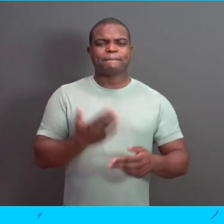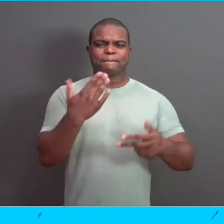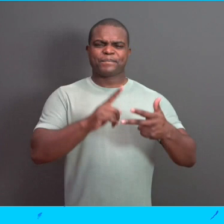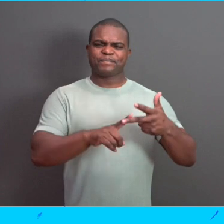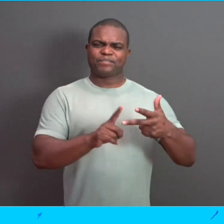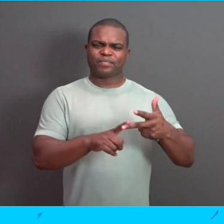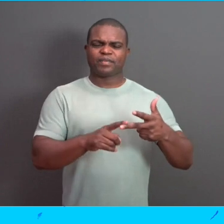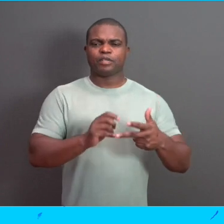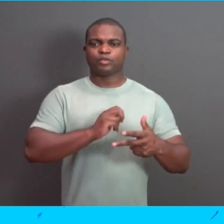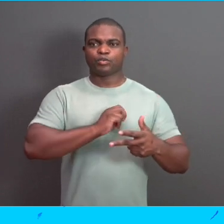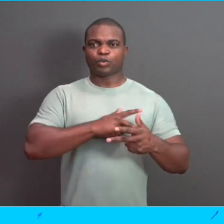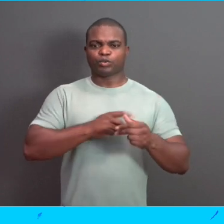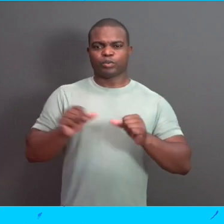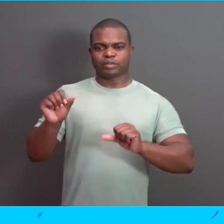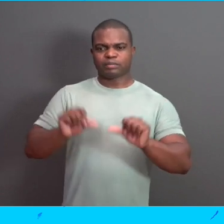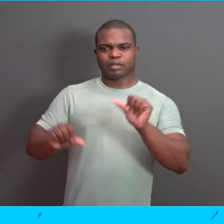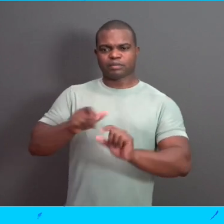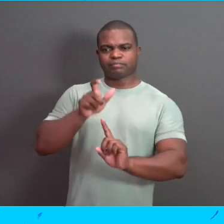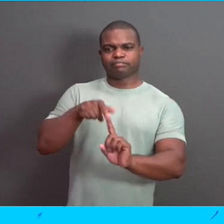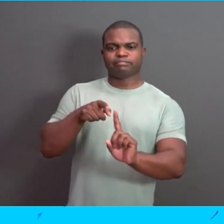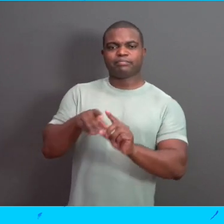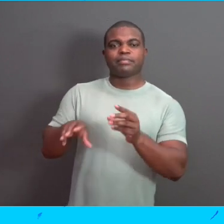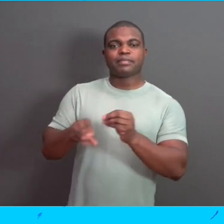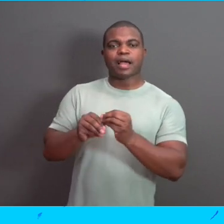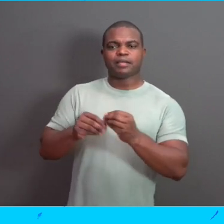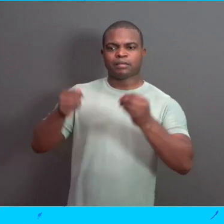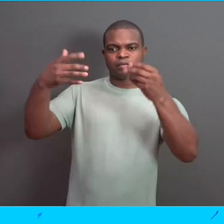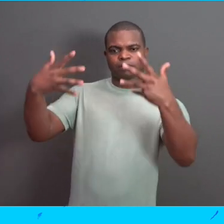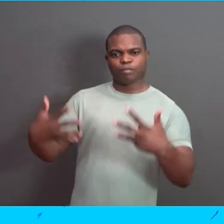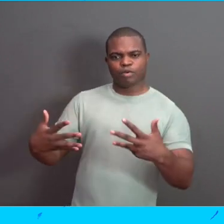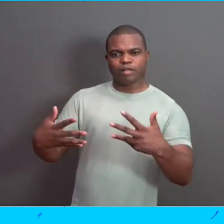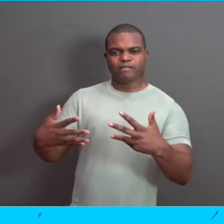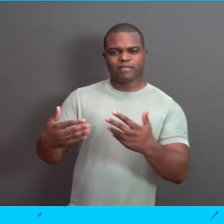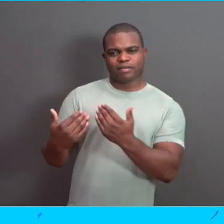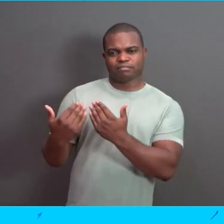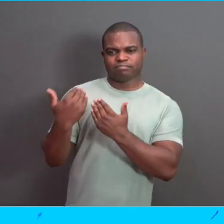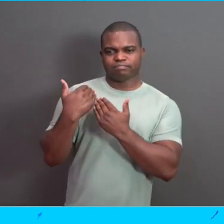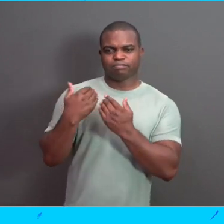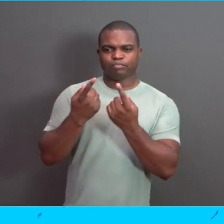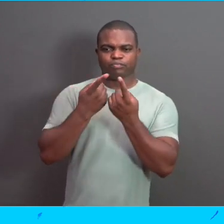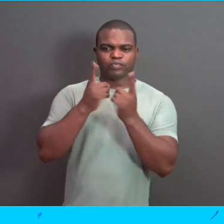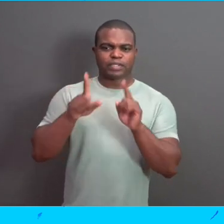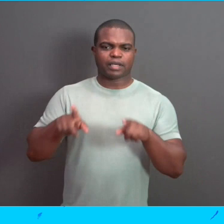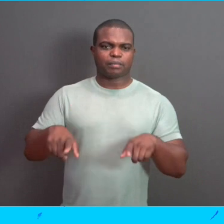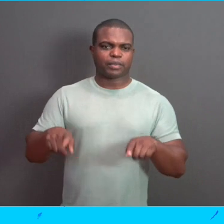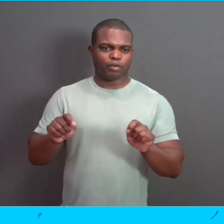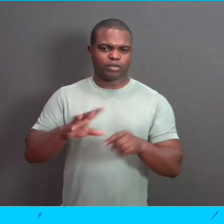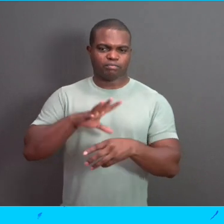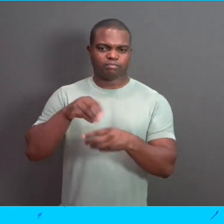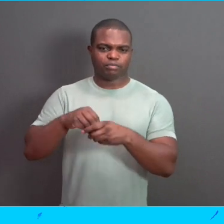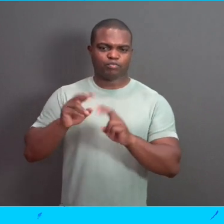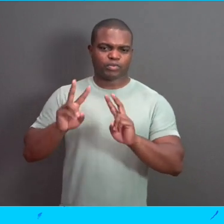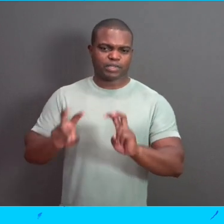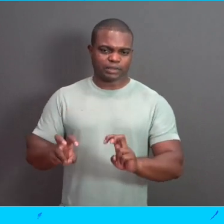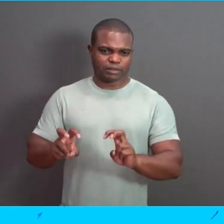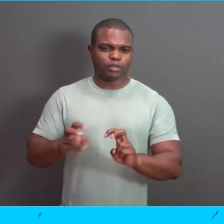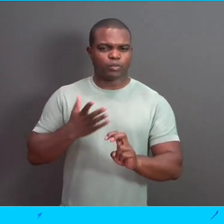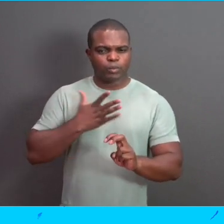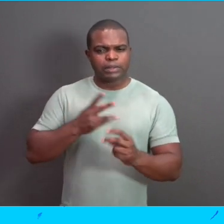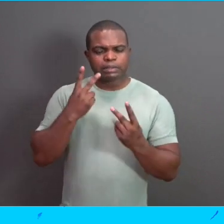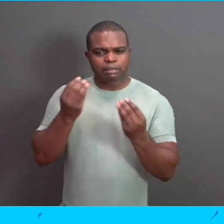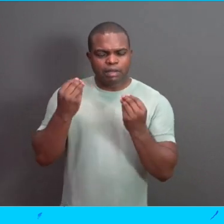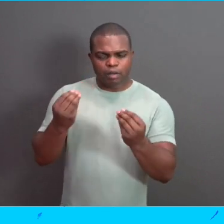démographique et travaille à Cape Town. Elle essaie de comprendre comment l'adolescence